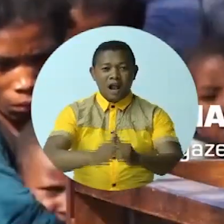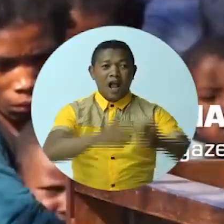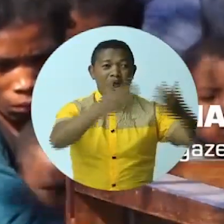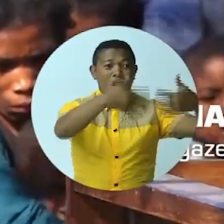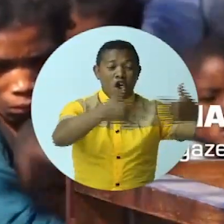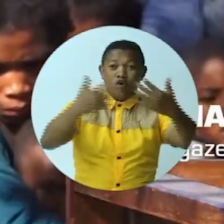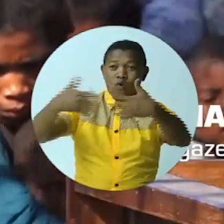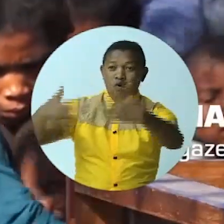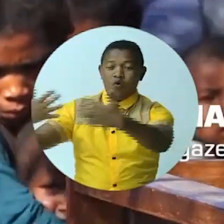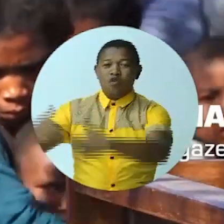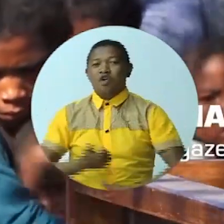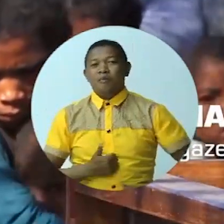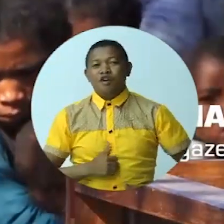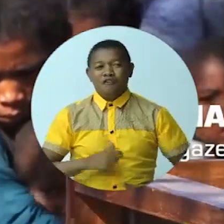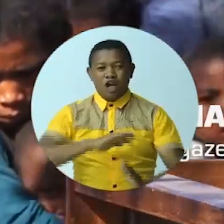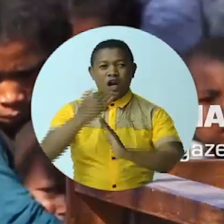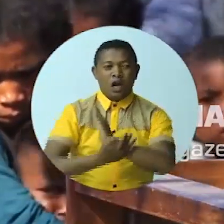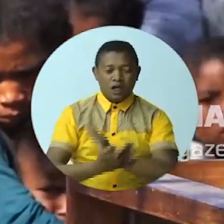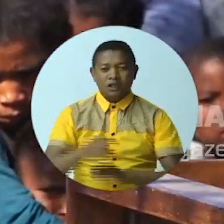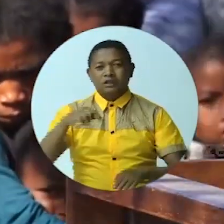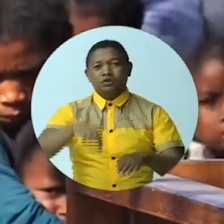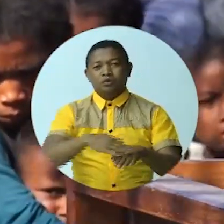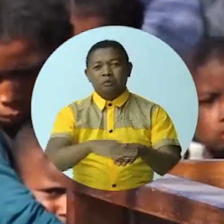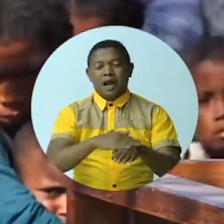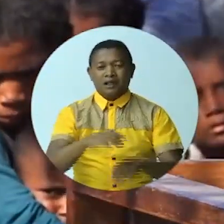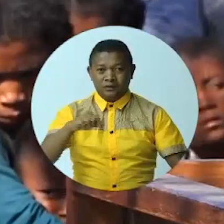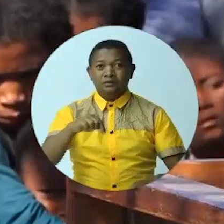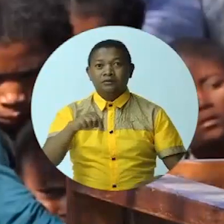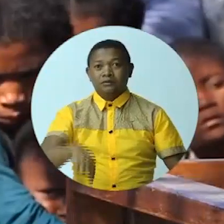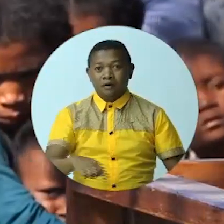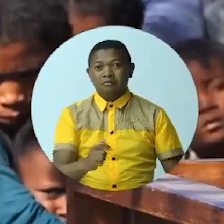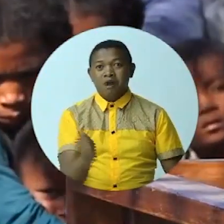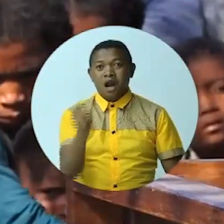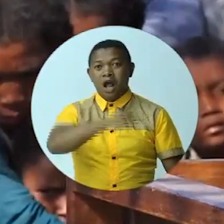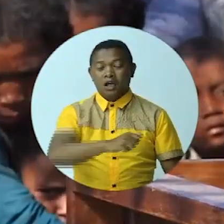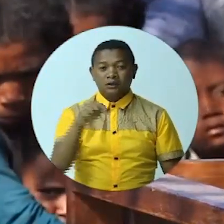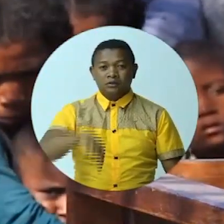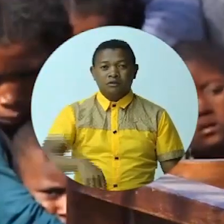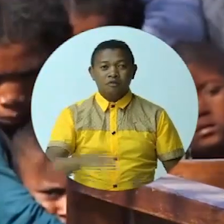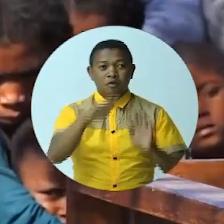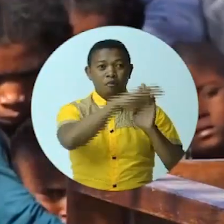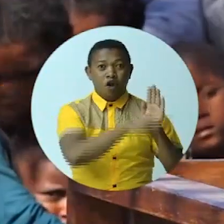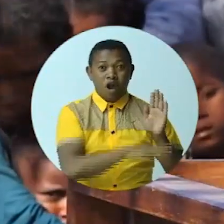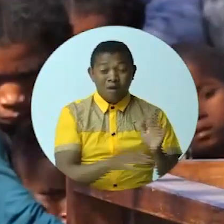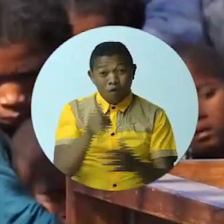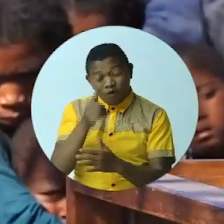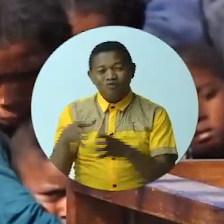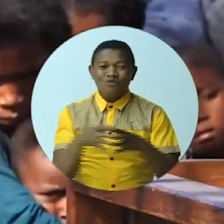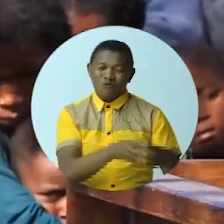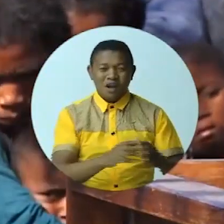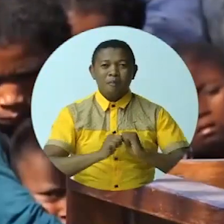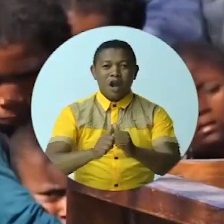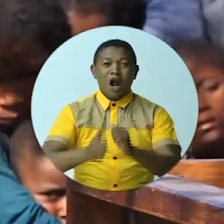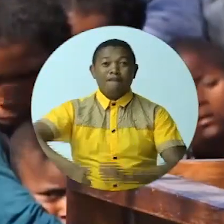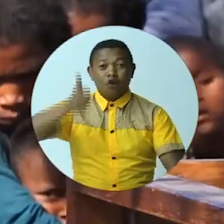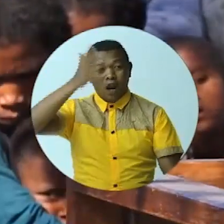miankina rehetra manerana nosy amin'ity alahady ity fandarana manokana izay iarahantsika amin'ny filoha Andry